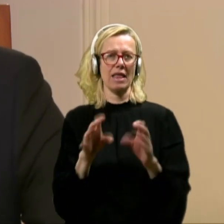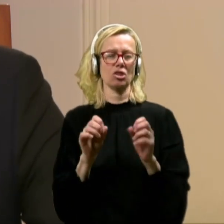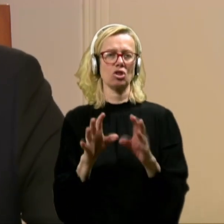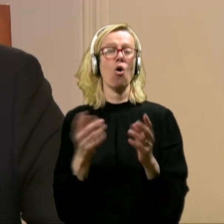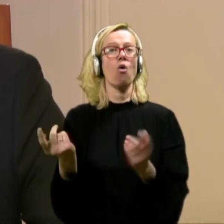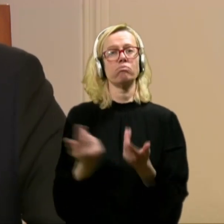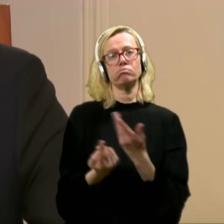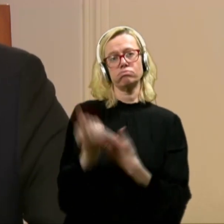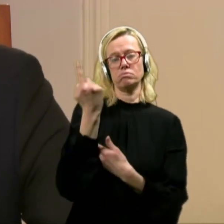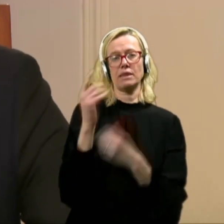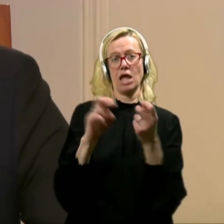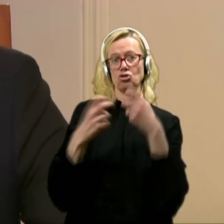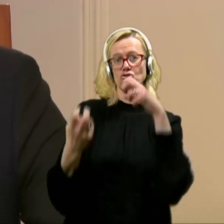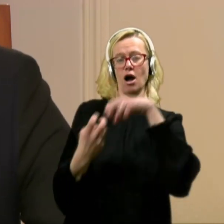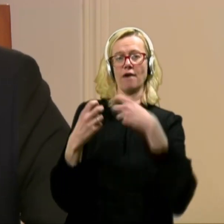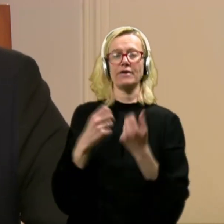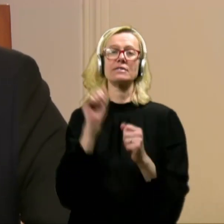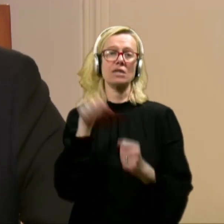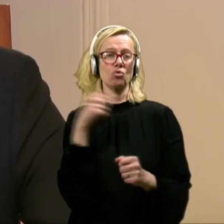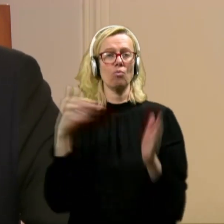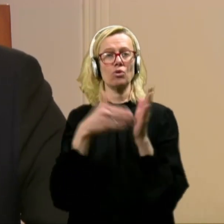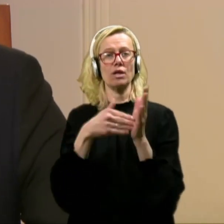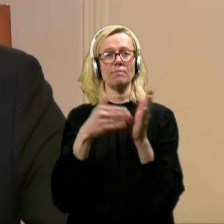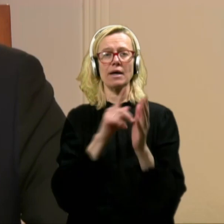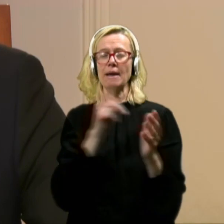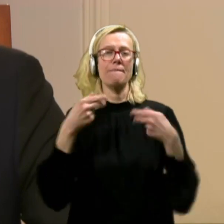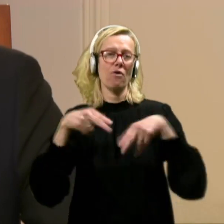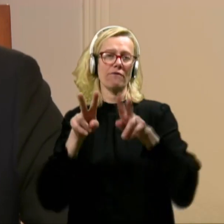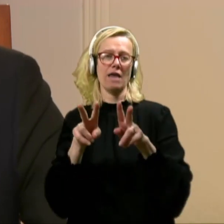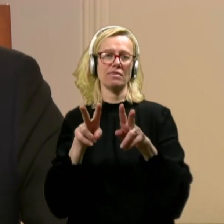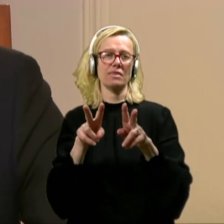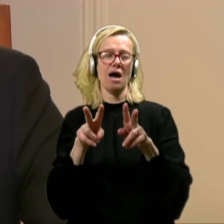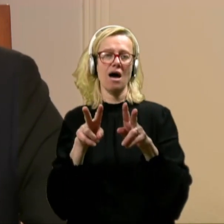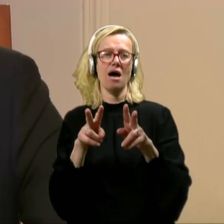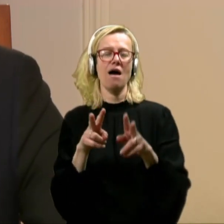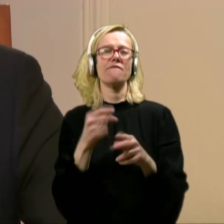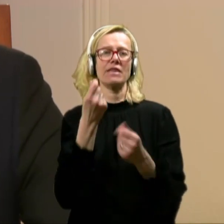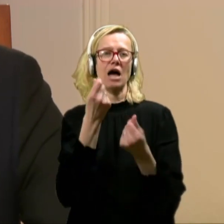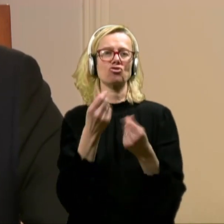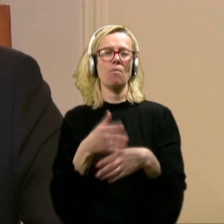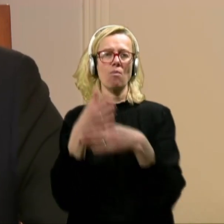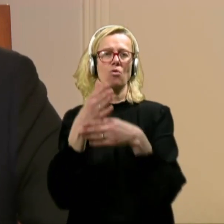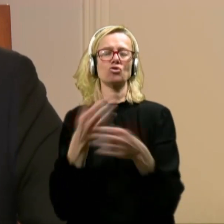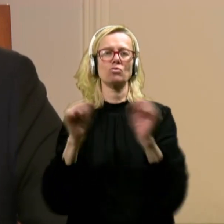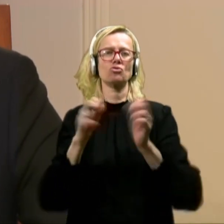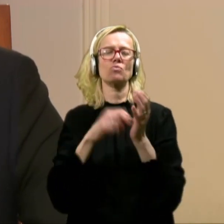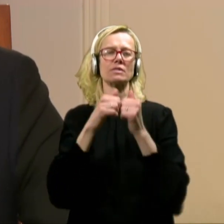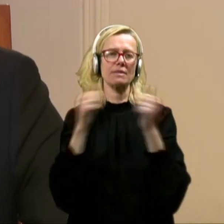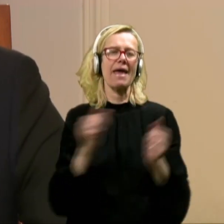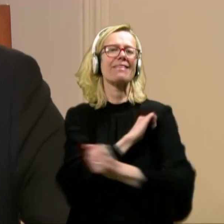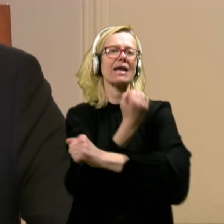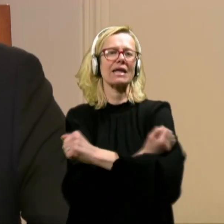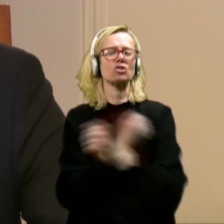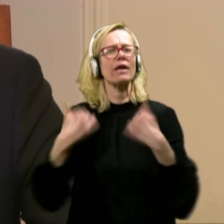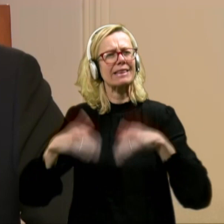težave. Zato je potrebna nepovratna finančna pomoč gospodarstvu, predvsem energetsko intenzivnim